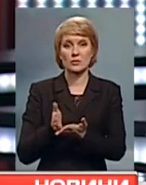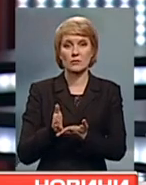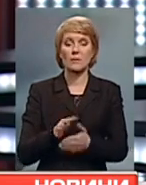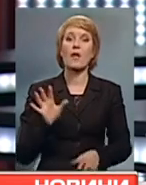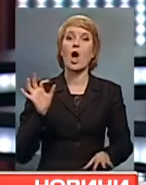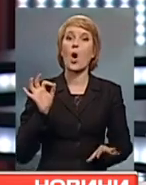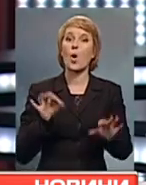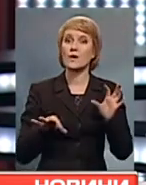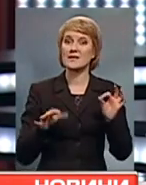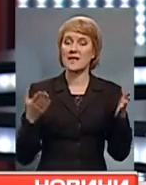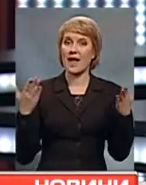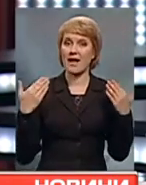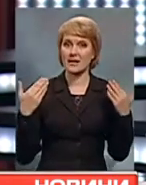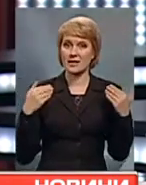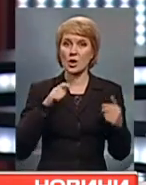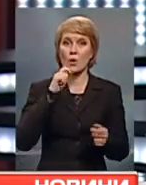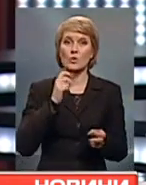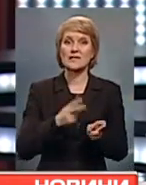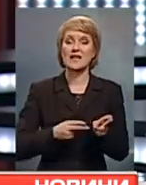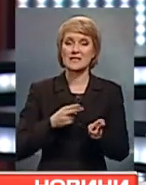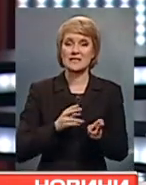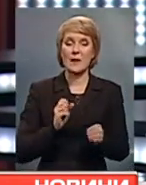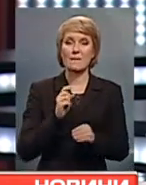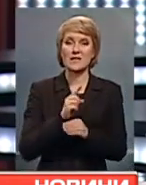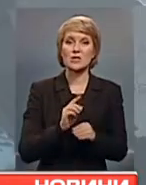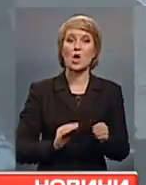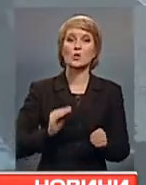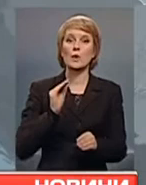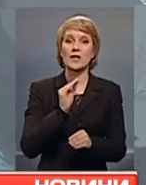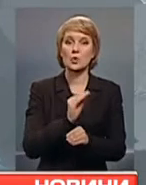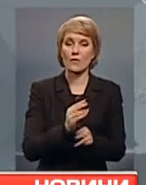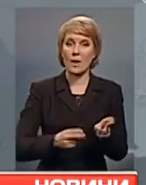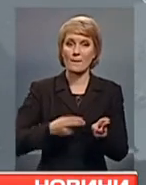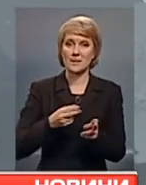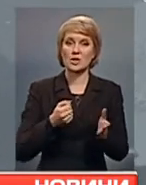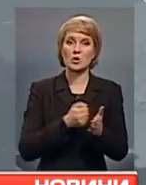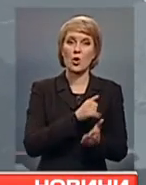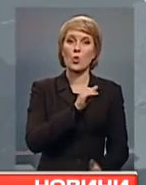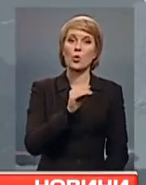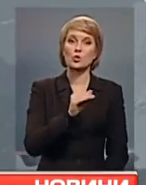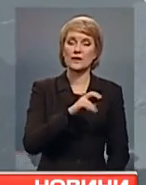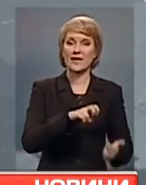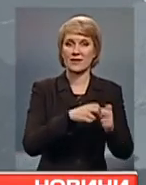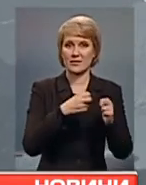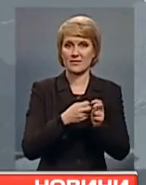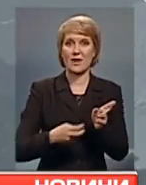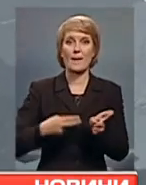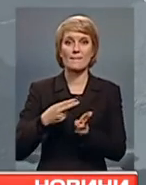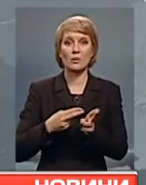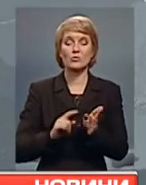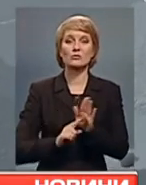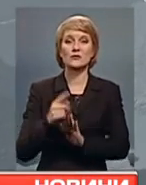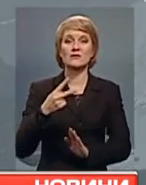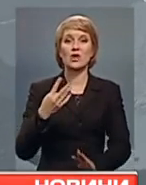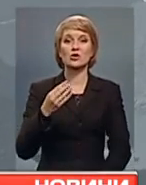На осінні канікули «Укрзалізниця» призначила додаткові поїзди із Києва до Ужгорода та Івано-Франківська. Потяги курсуватимуть із